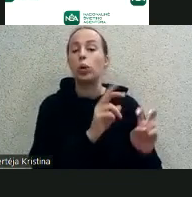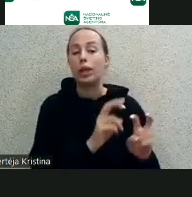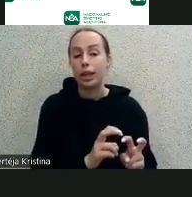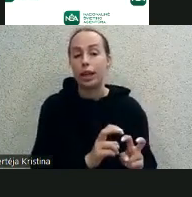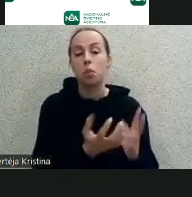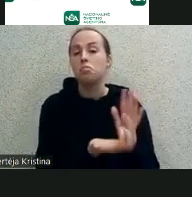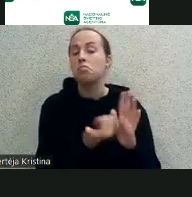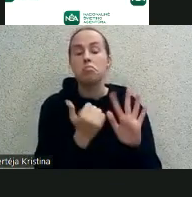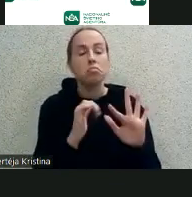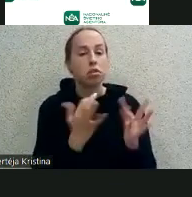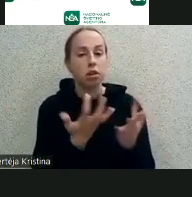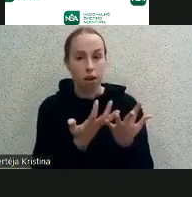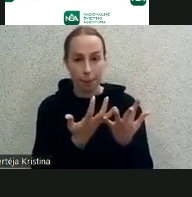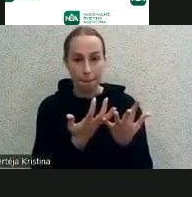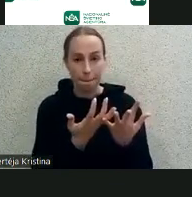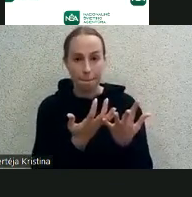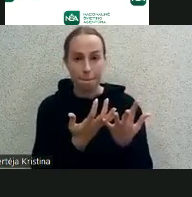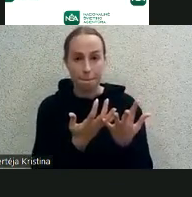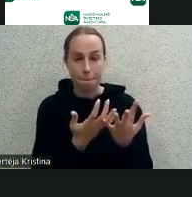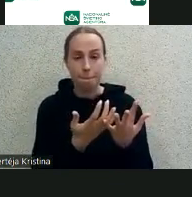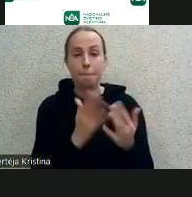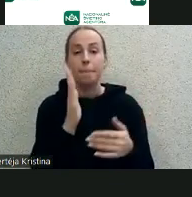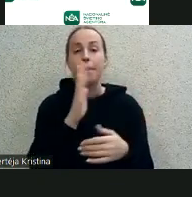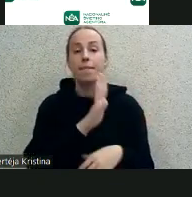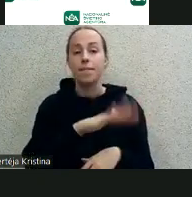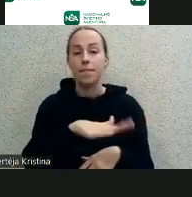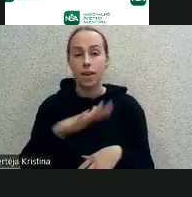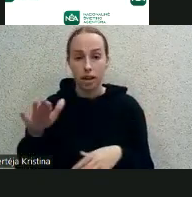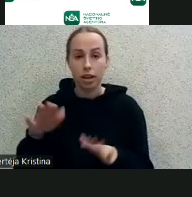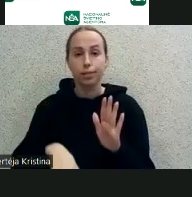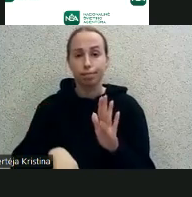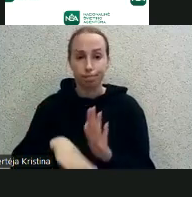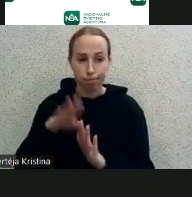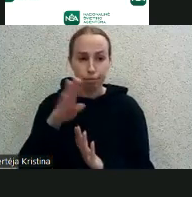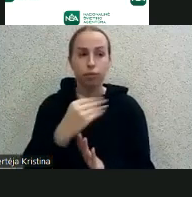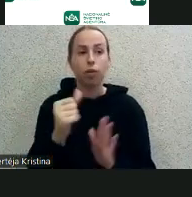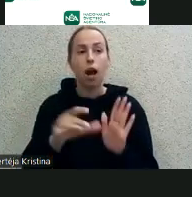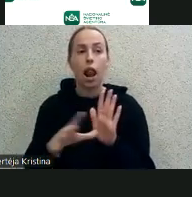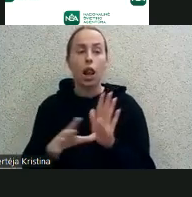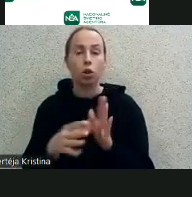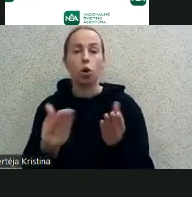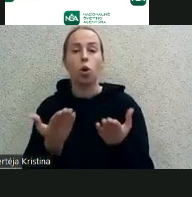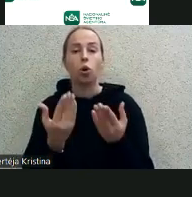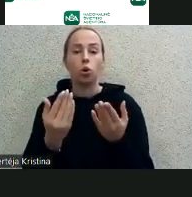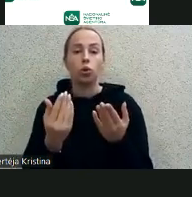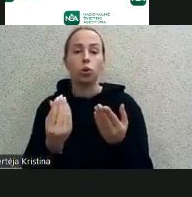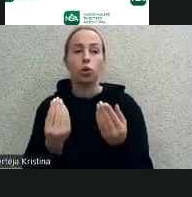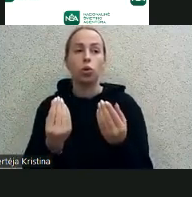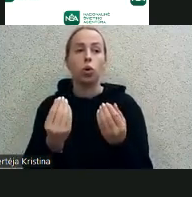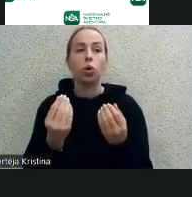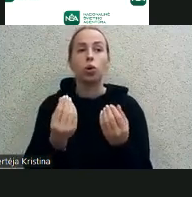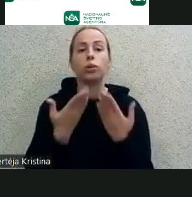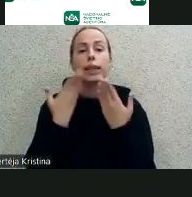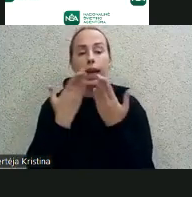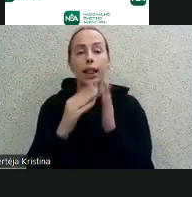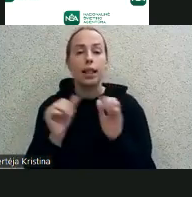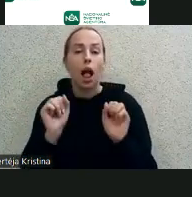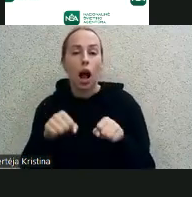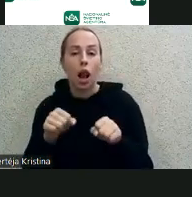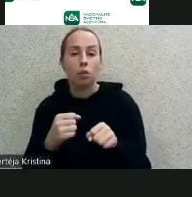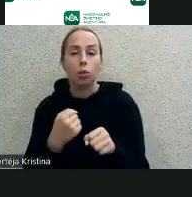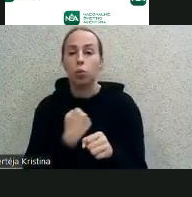auganti yra dalis mokinių, kurie bevelė skaityti elektroniniu būdu. Ir jūs pabrėžite elektroninio skaitimo